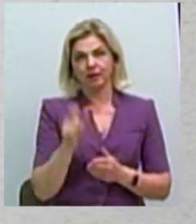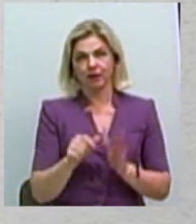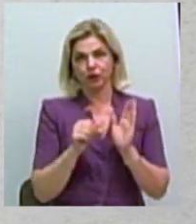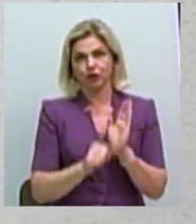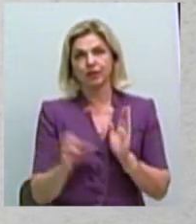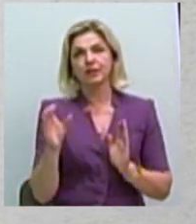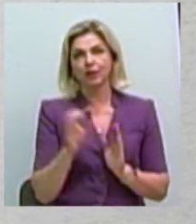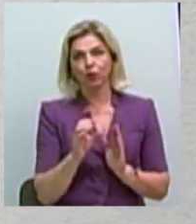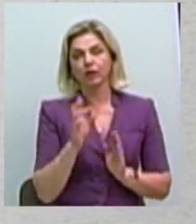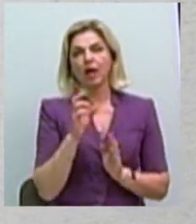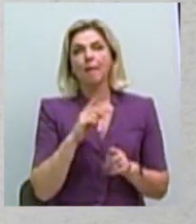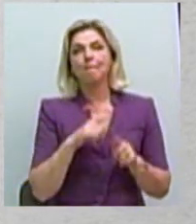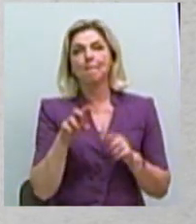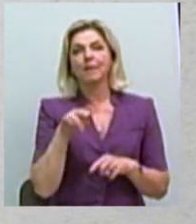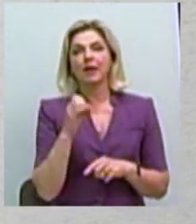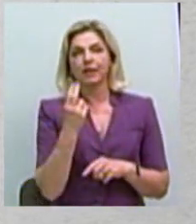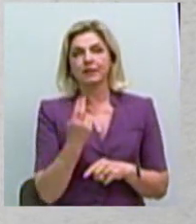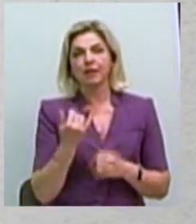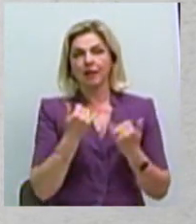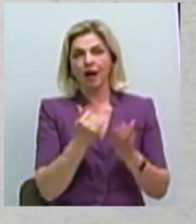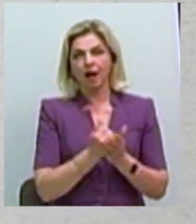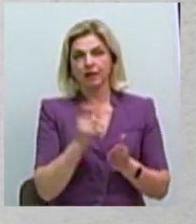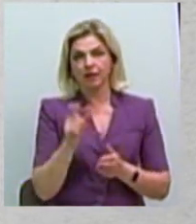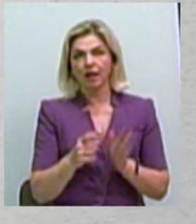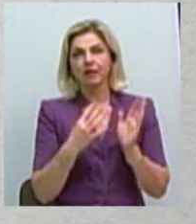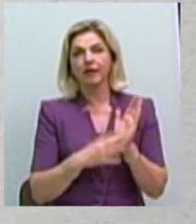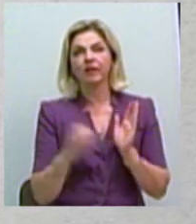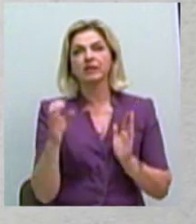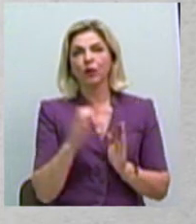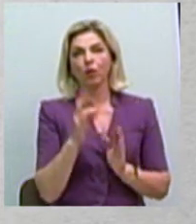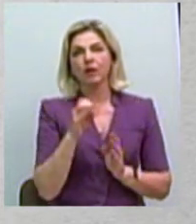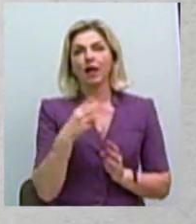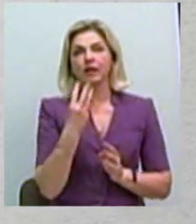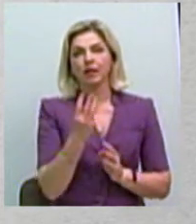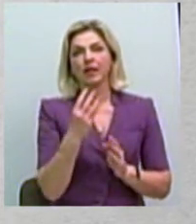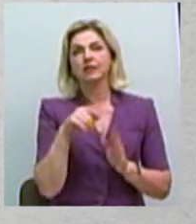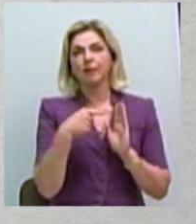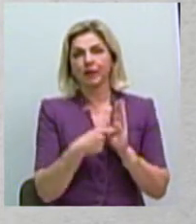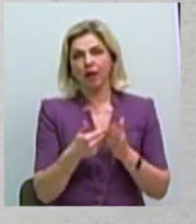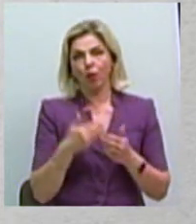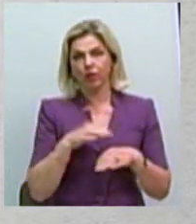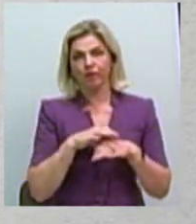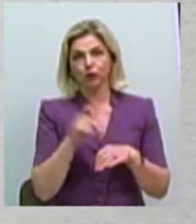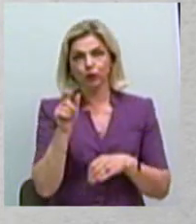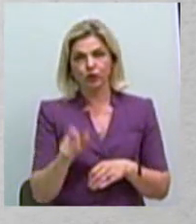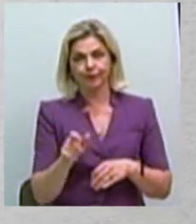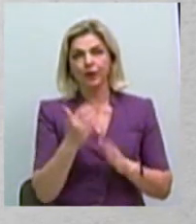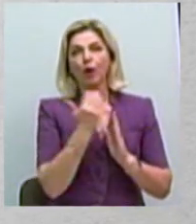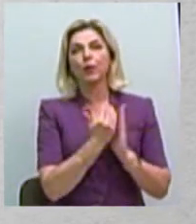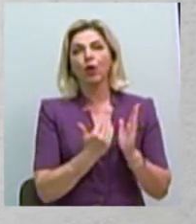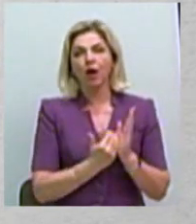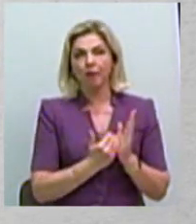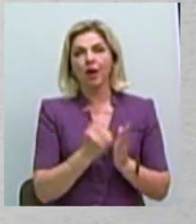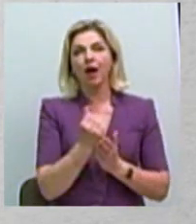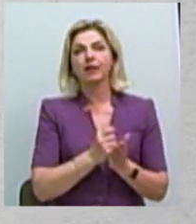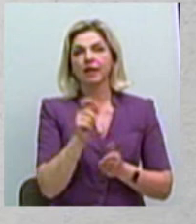секунд. Бліц для кандидата – 90 секунд на 3 запитання від ведучого. Програма кандидата –